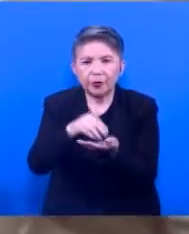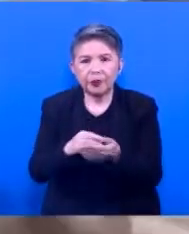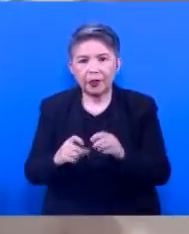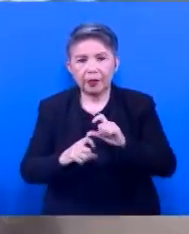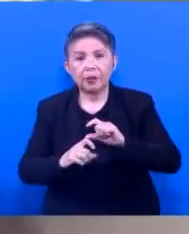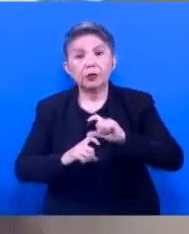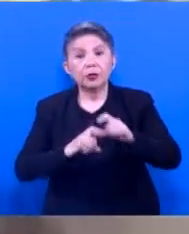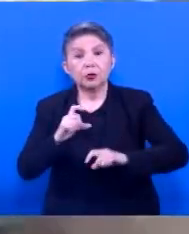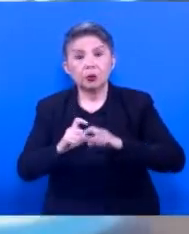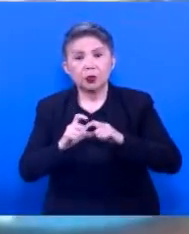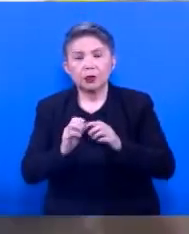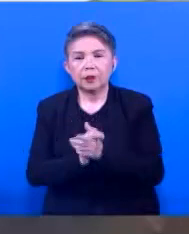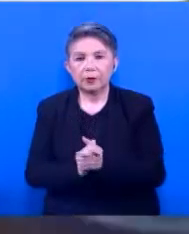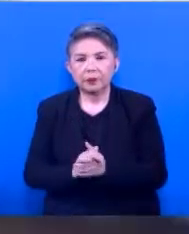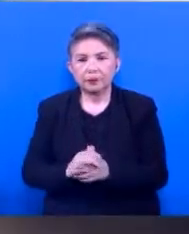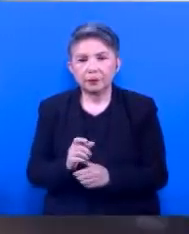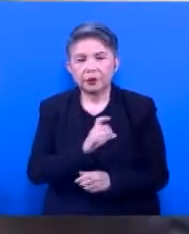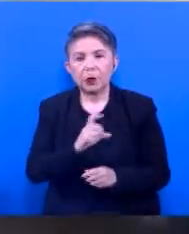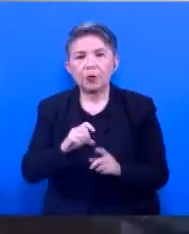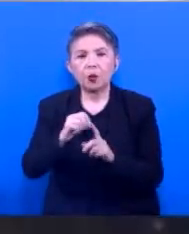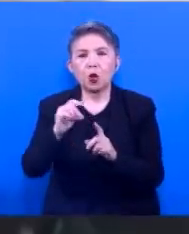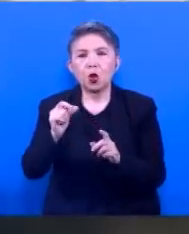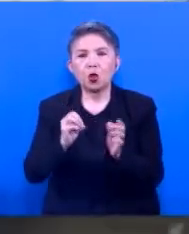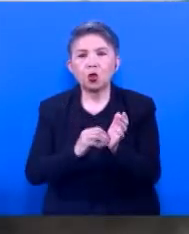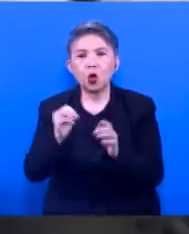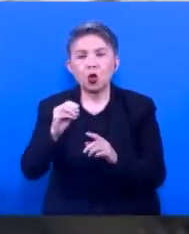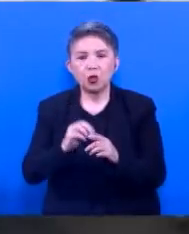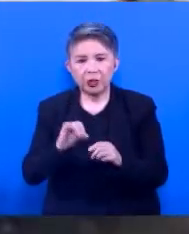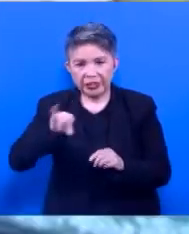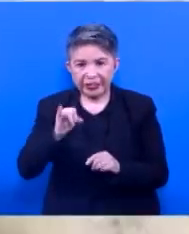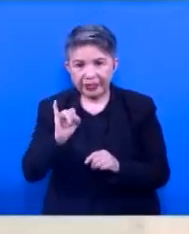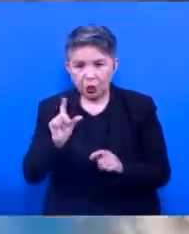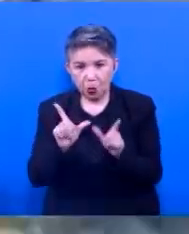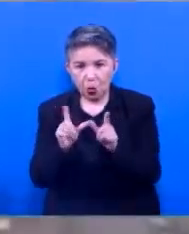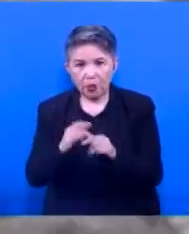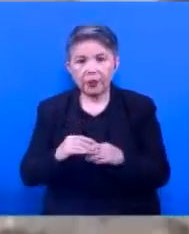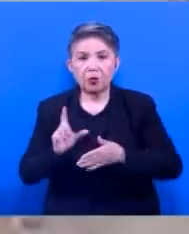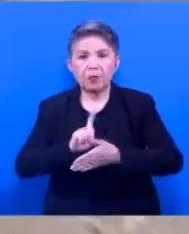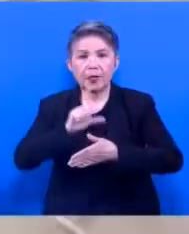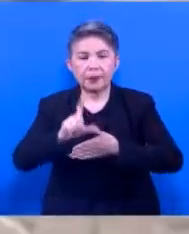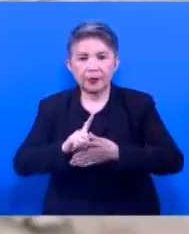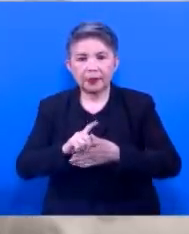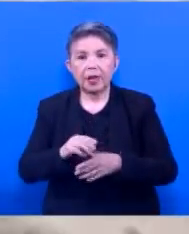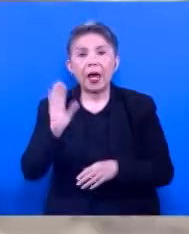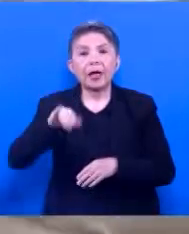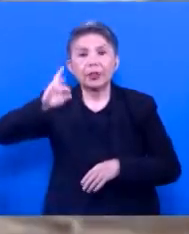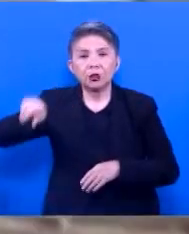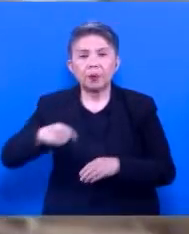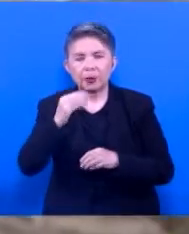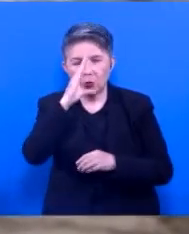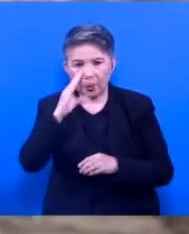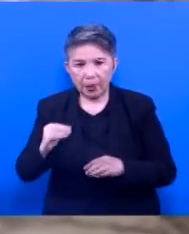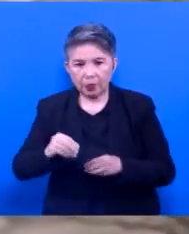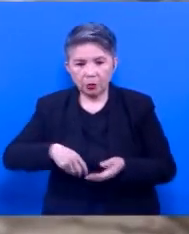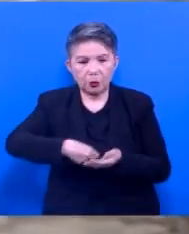di Desa Supit Urang, Kecamatan Pronojiwo, Kabupaten Lumajang, Jawa Timur pada Jumat sore. Ia kemudian membuang dan